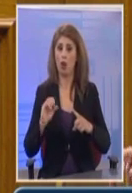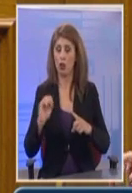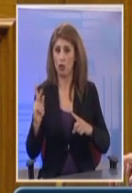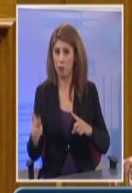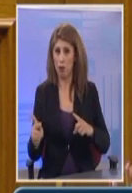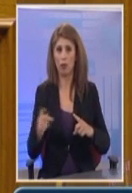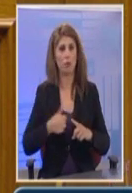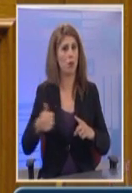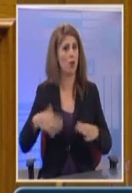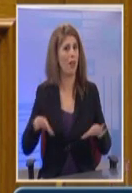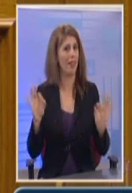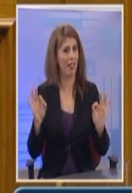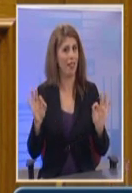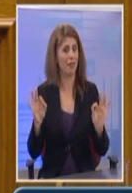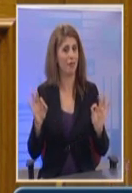η αρχή.